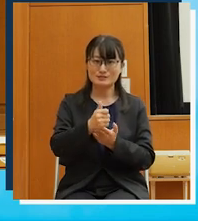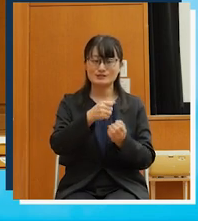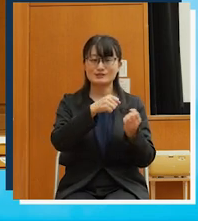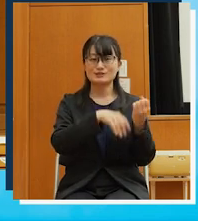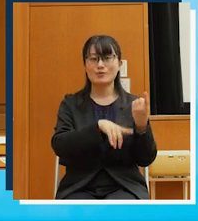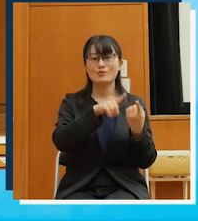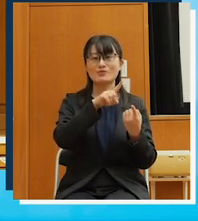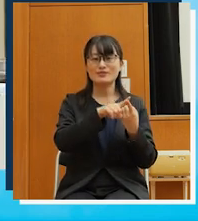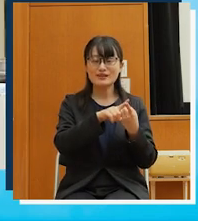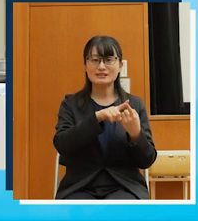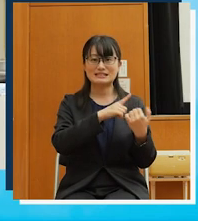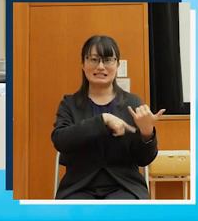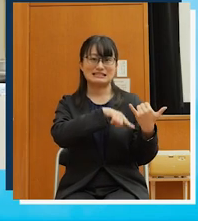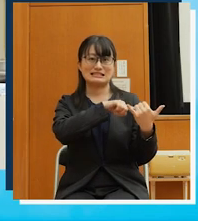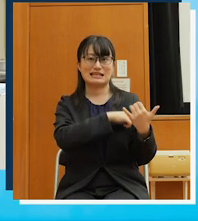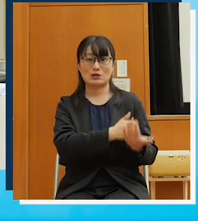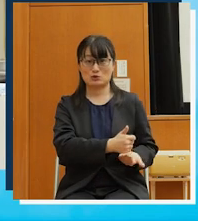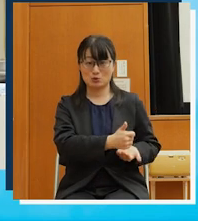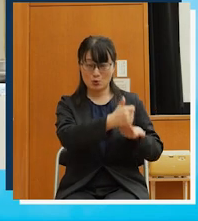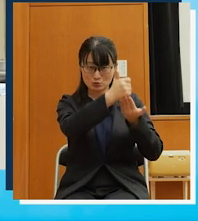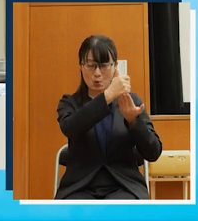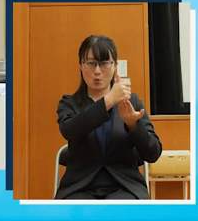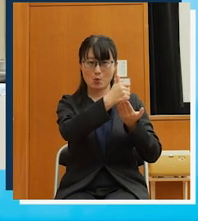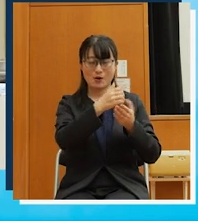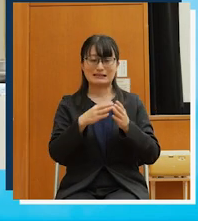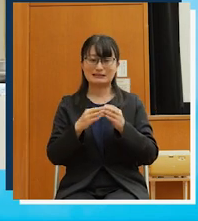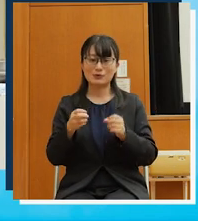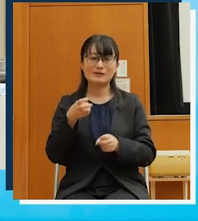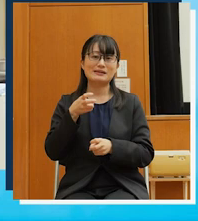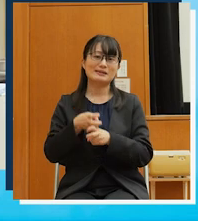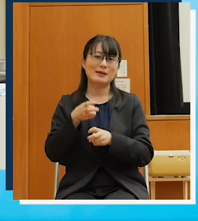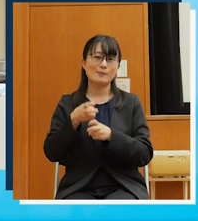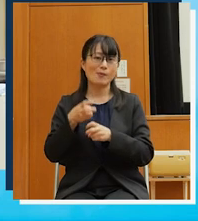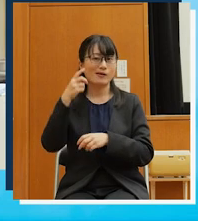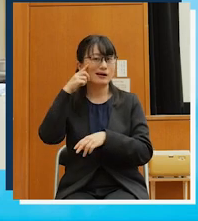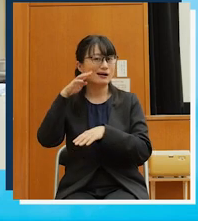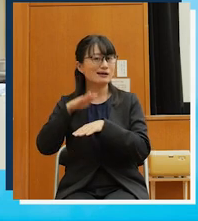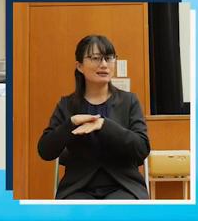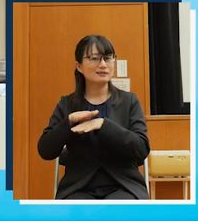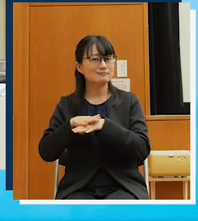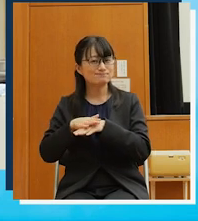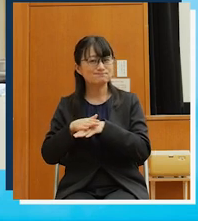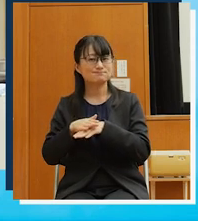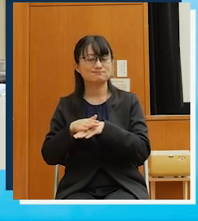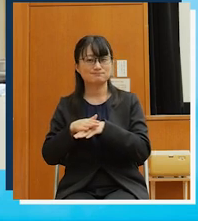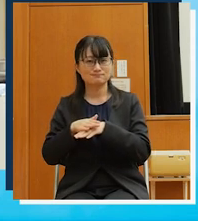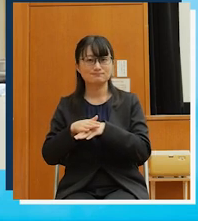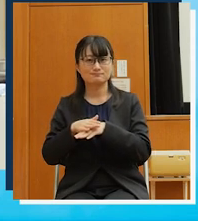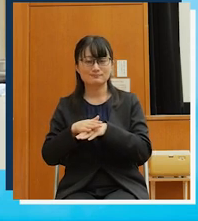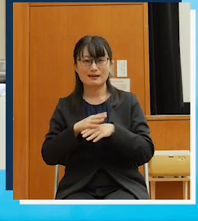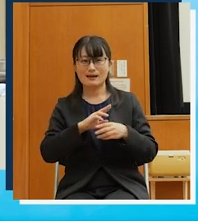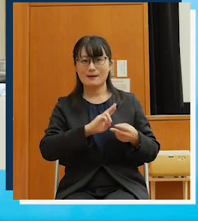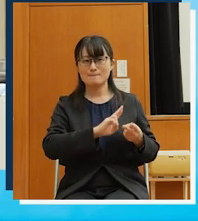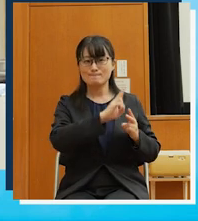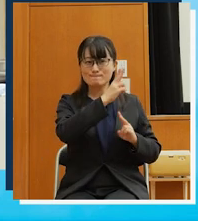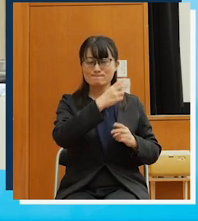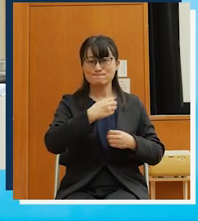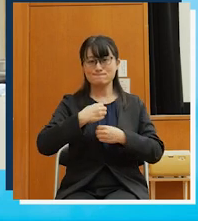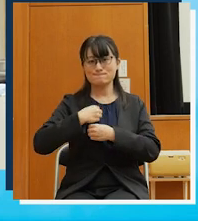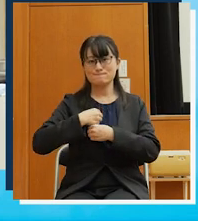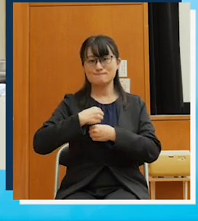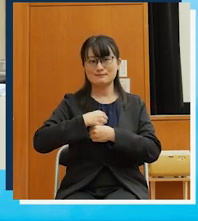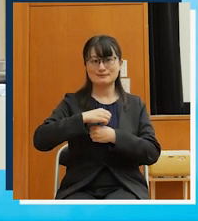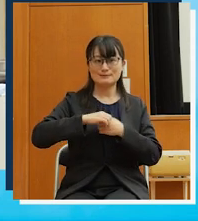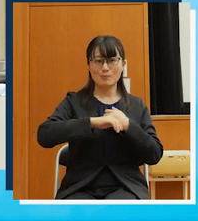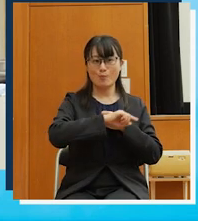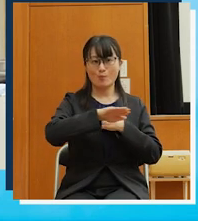尊重とかま本当に憲法の概念のもわりとあらゆるものがまこのこう沖縄の米軍基地問題っていうのは含まれていてまそれ